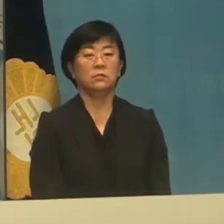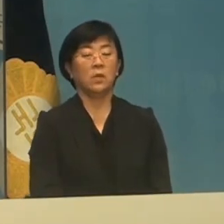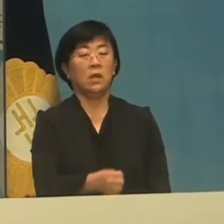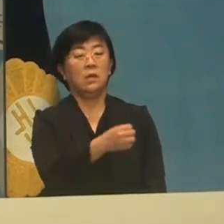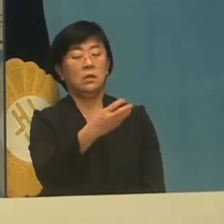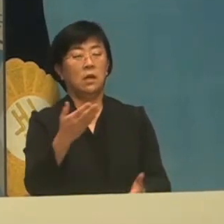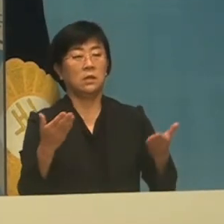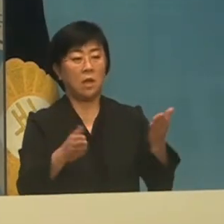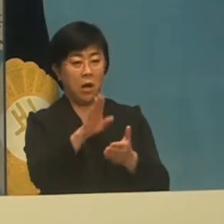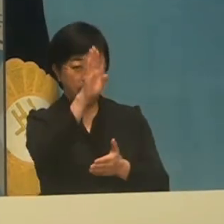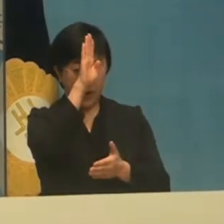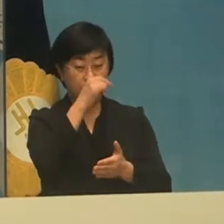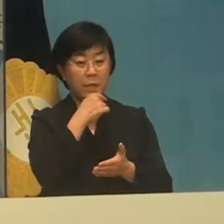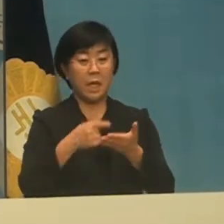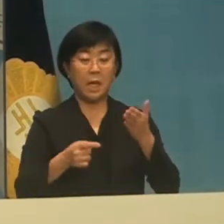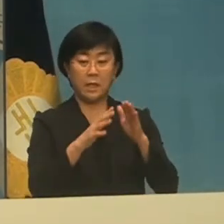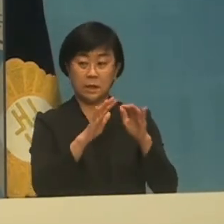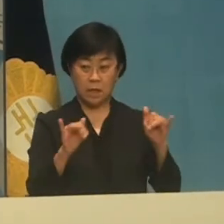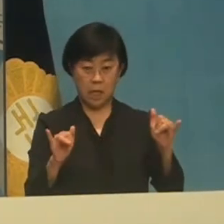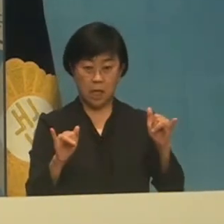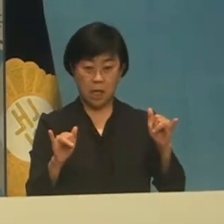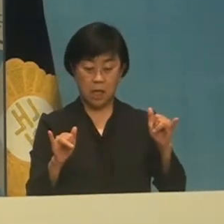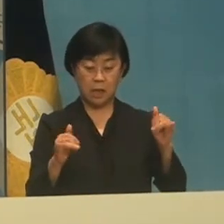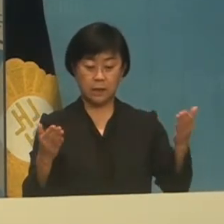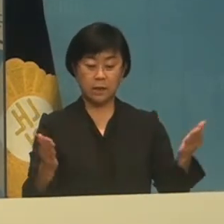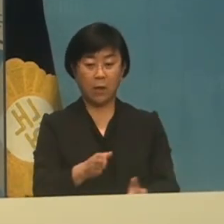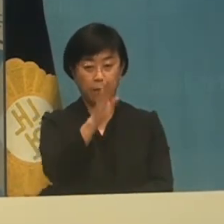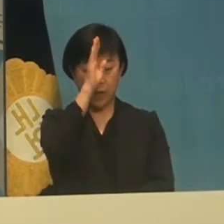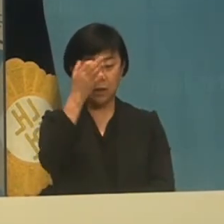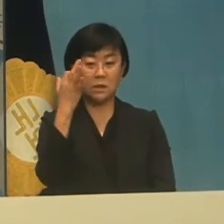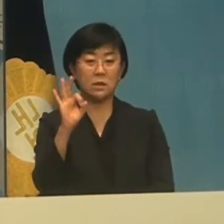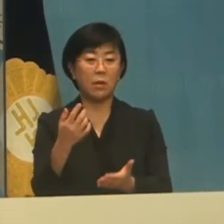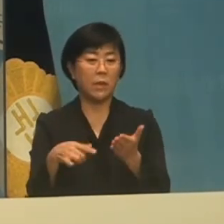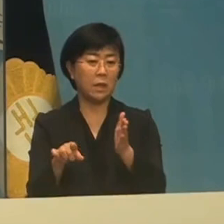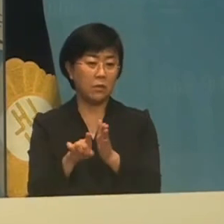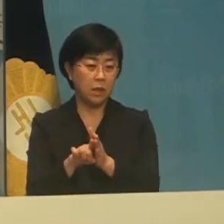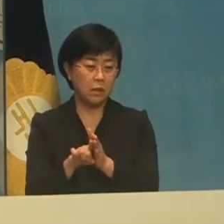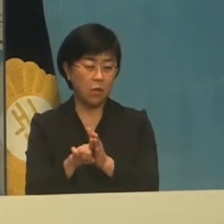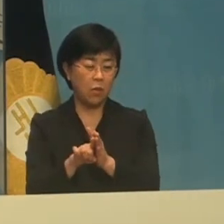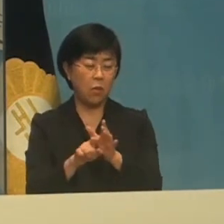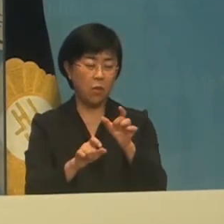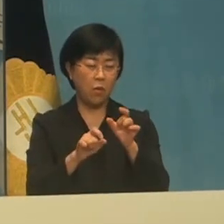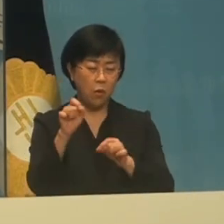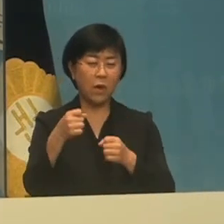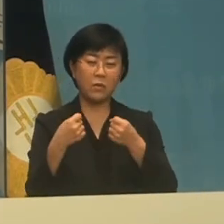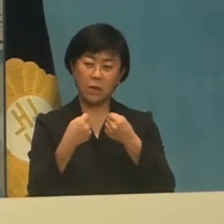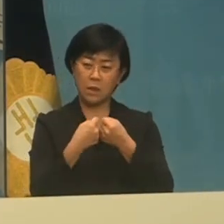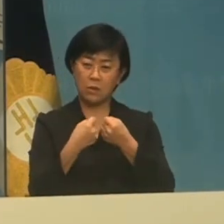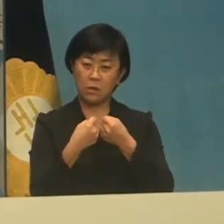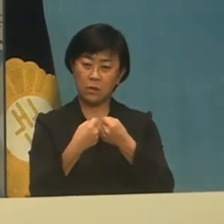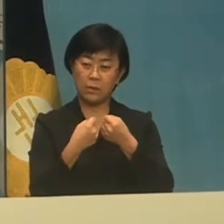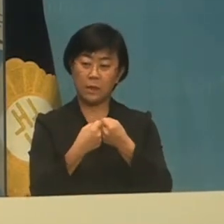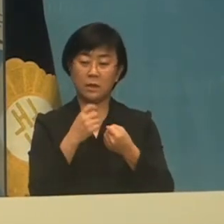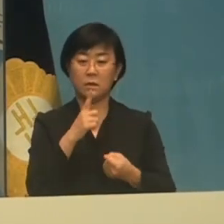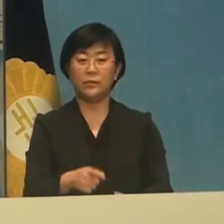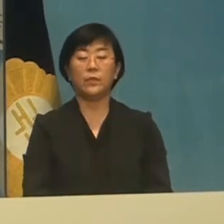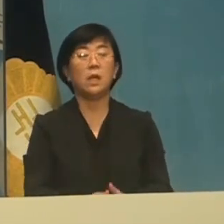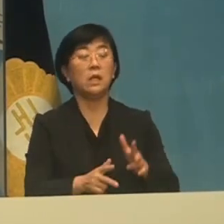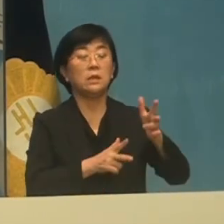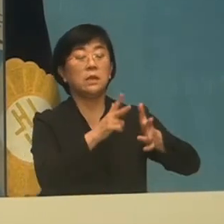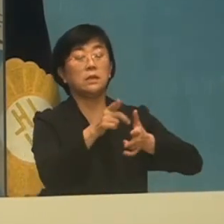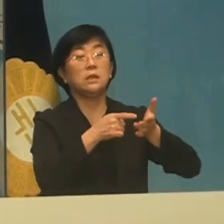삼성 직업병 피해자들은 직업병을 인정받기 위해서 오랫동안 싸워야 했습니다.